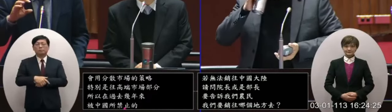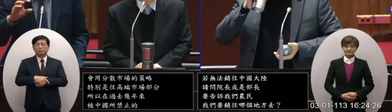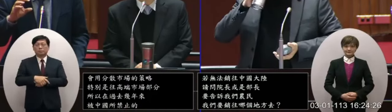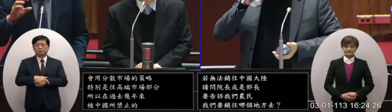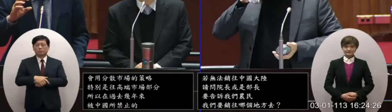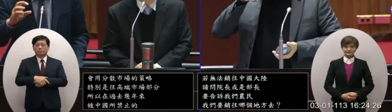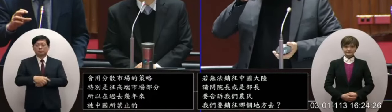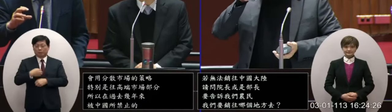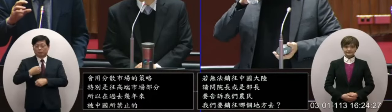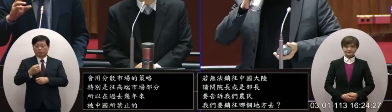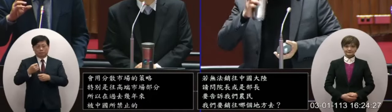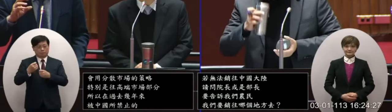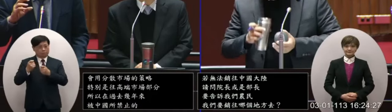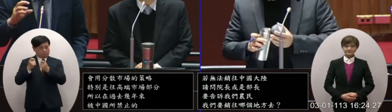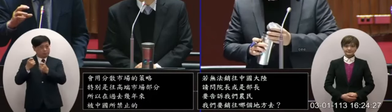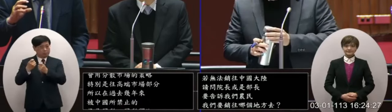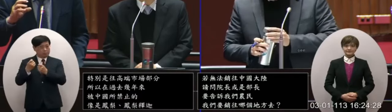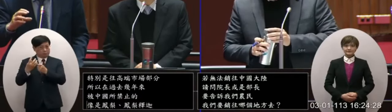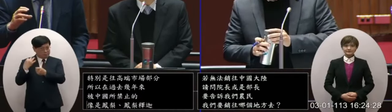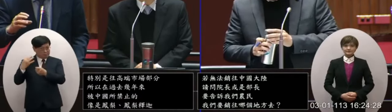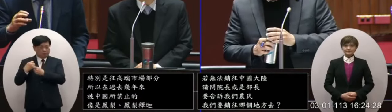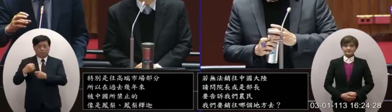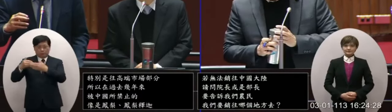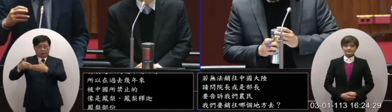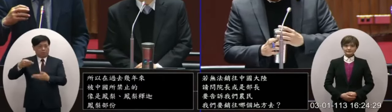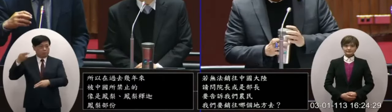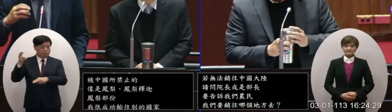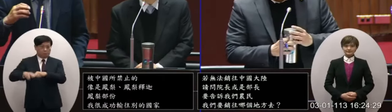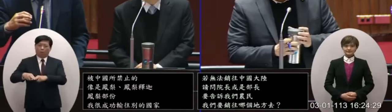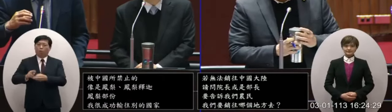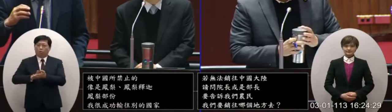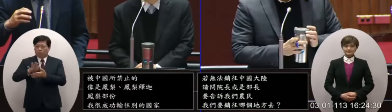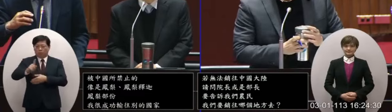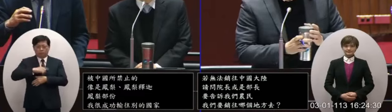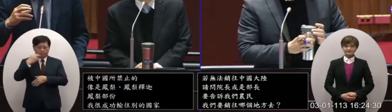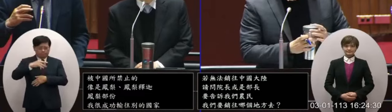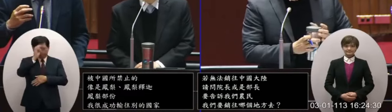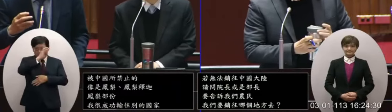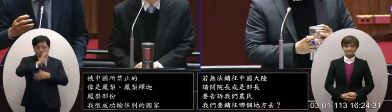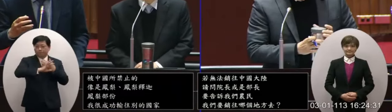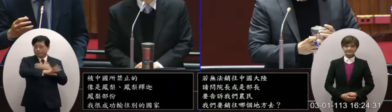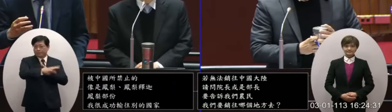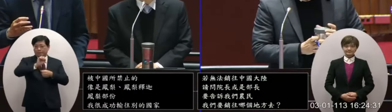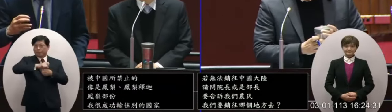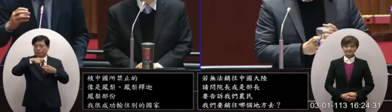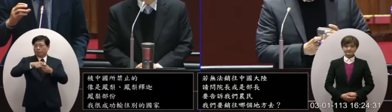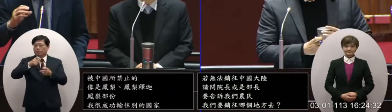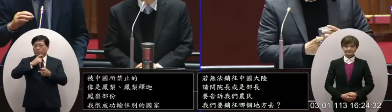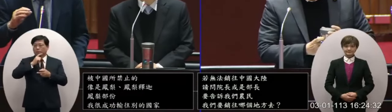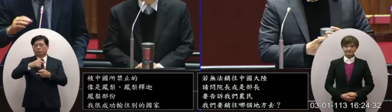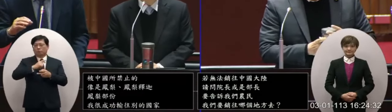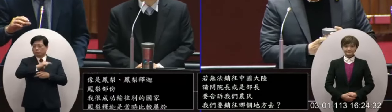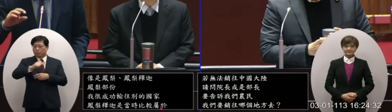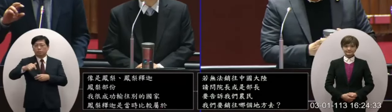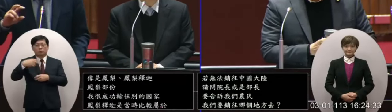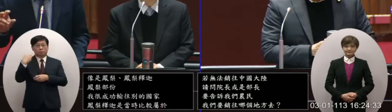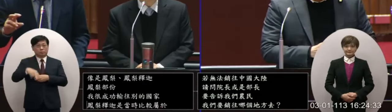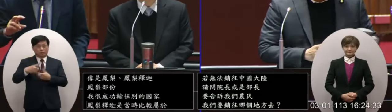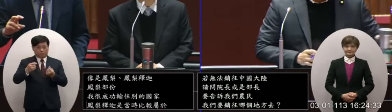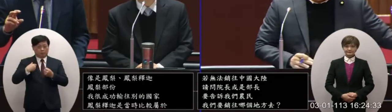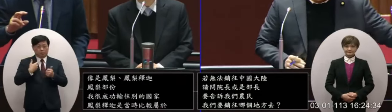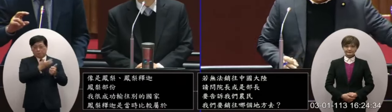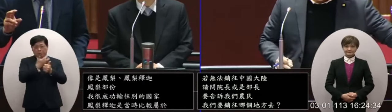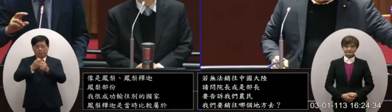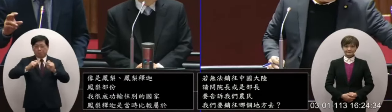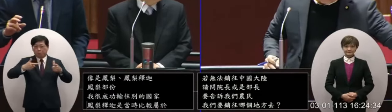们在前两年被中国禁止以后，我们也积极开发了很多的加工的产品，而且我们也透过不同